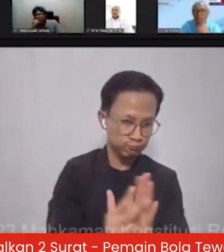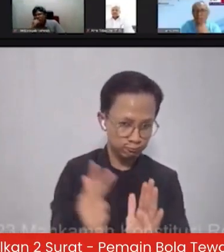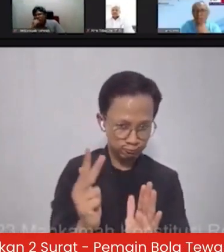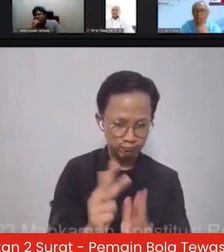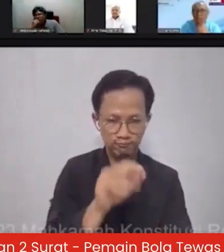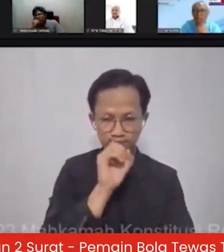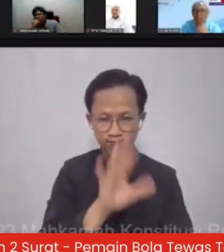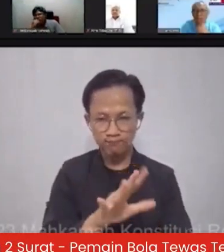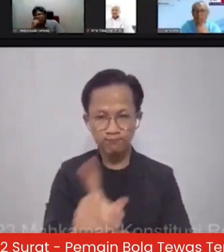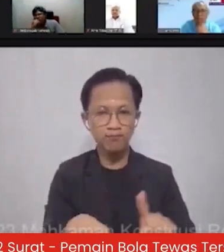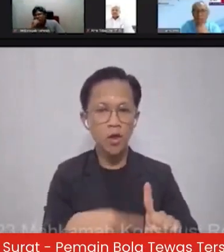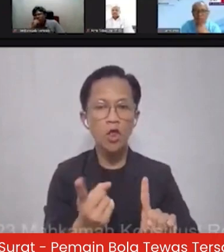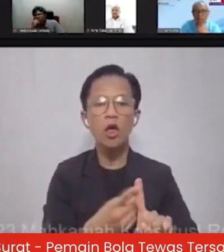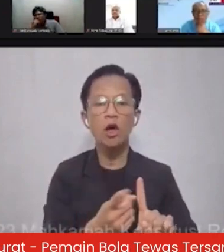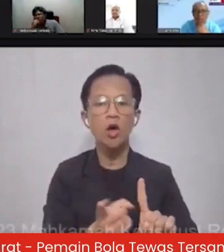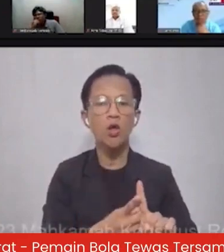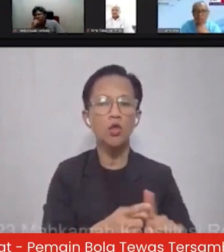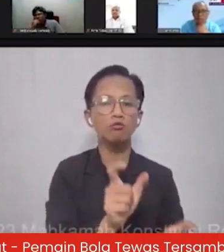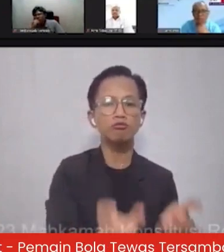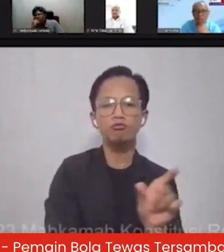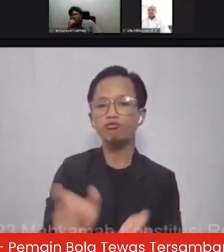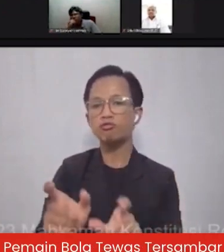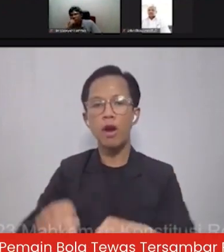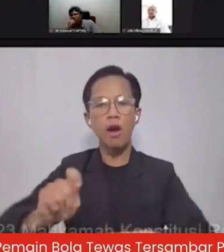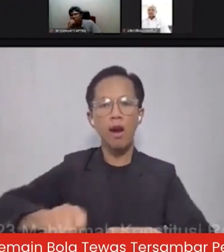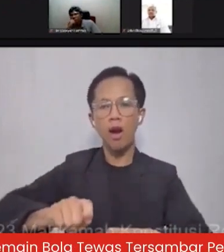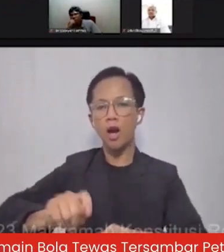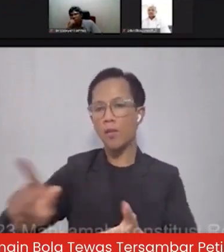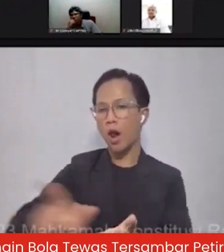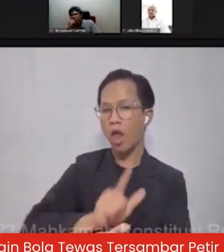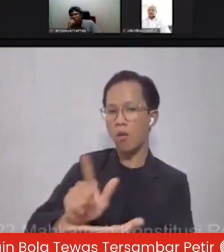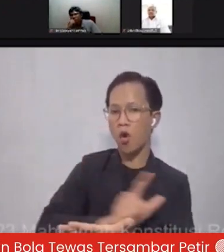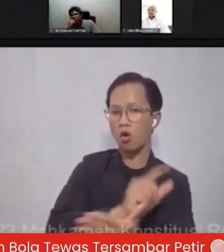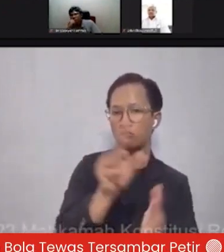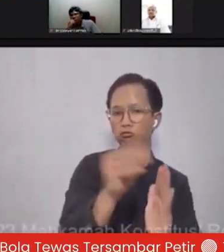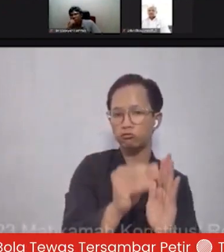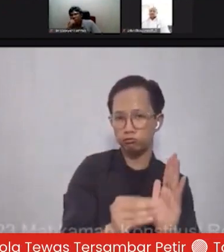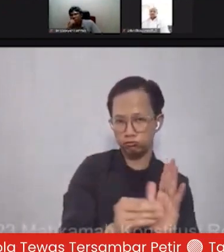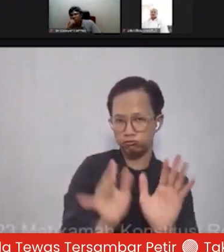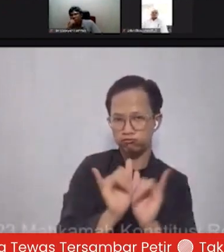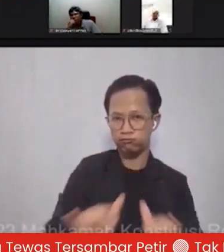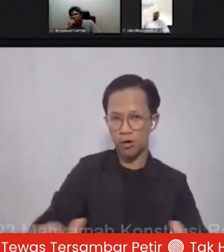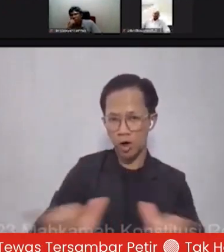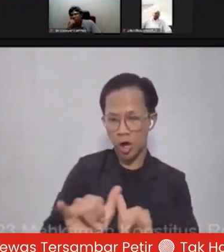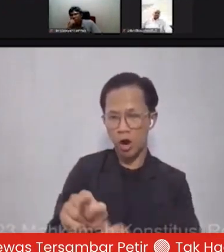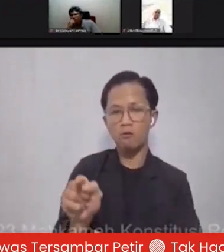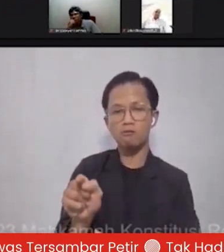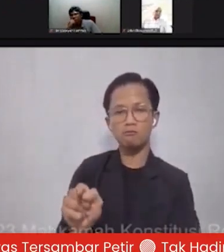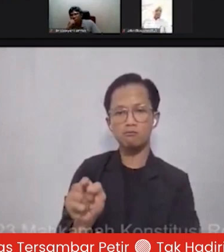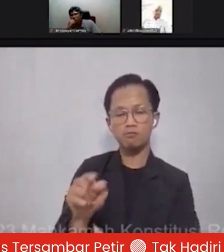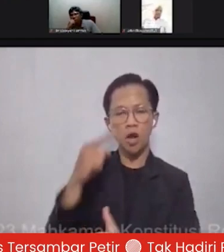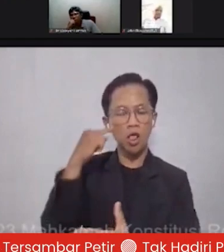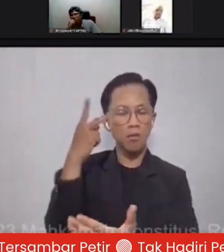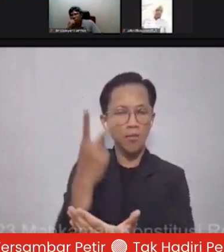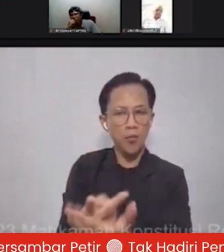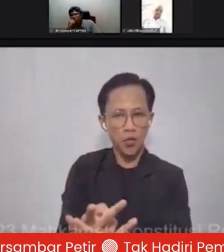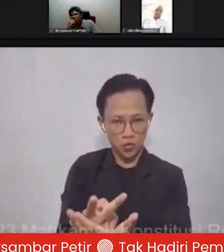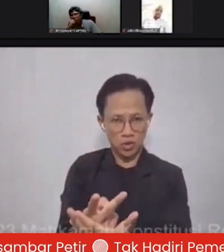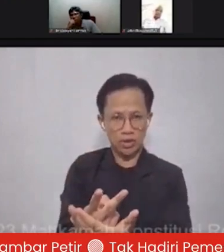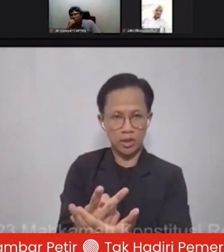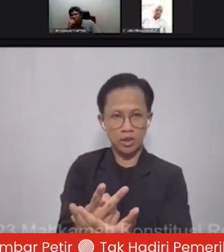satu para hakim terlapor secara bersama-sama terbukti melakukan